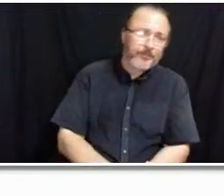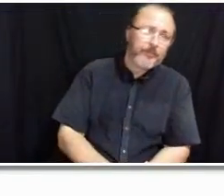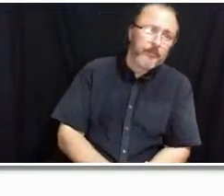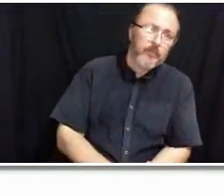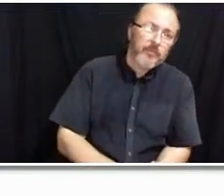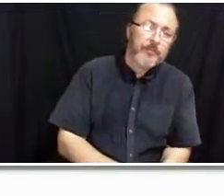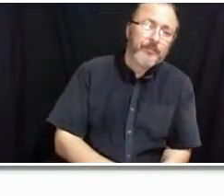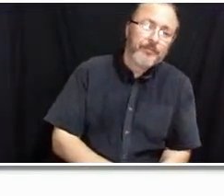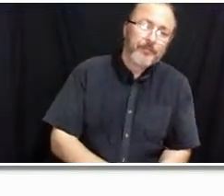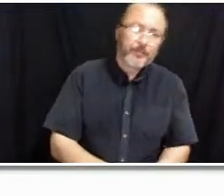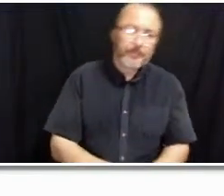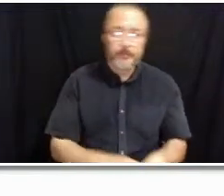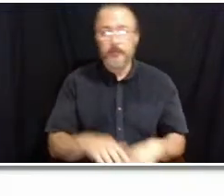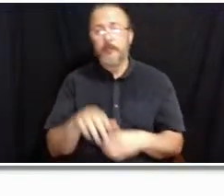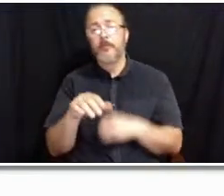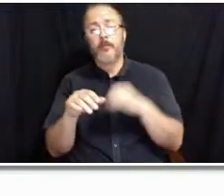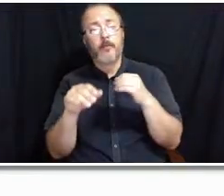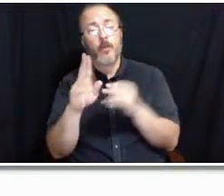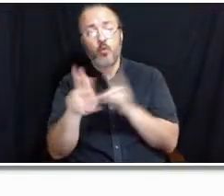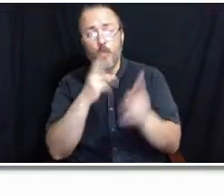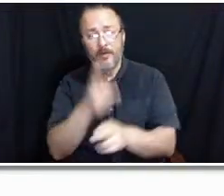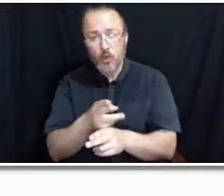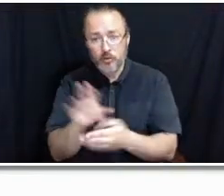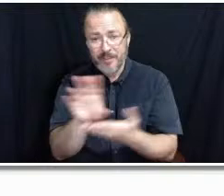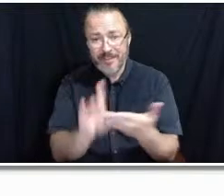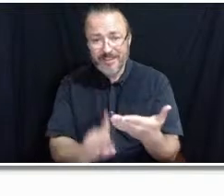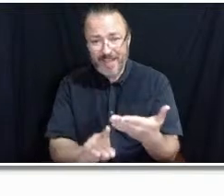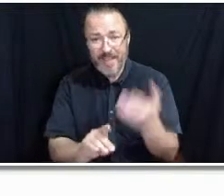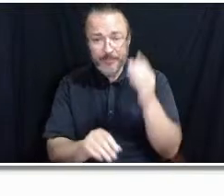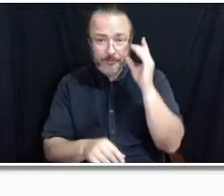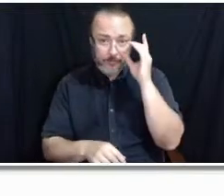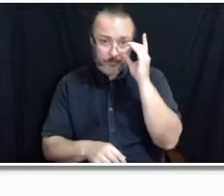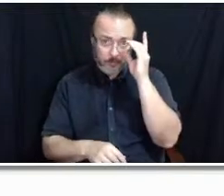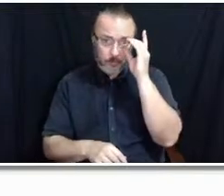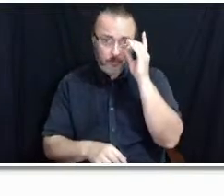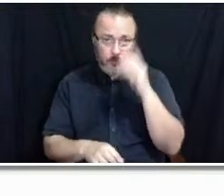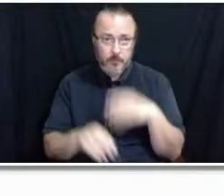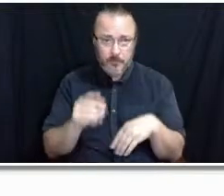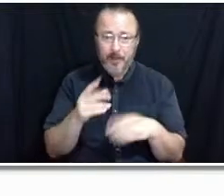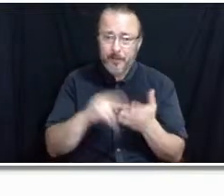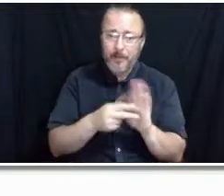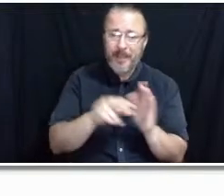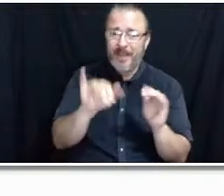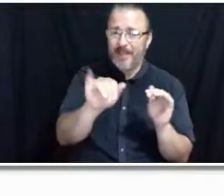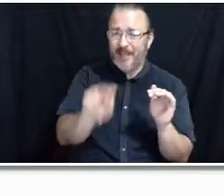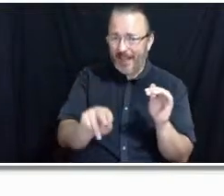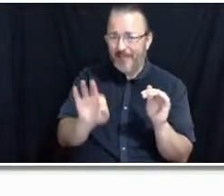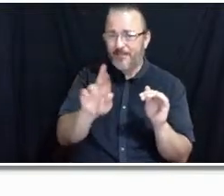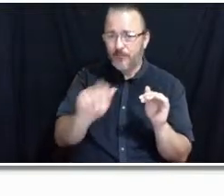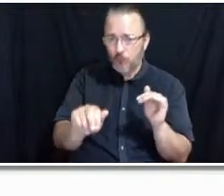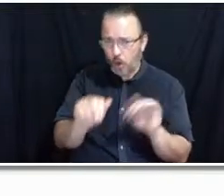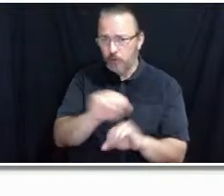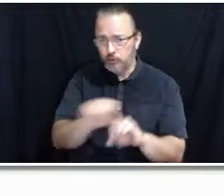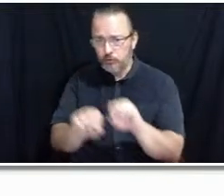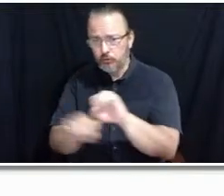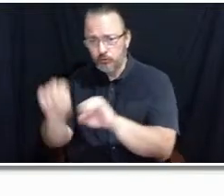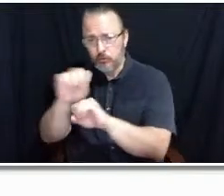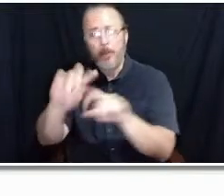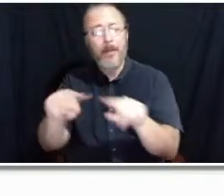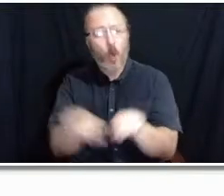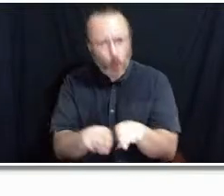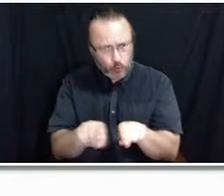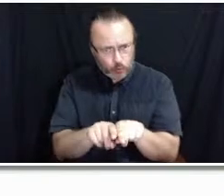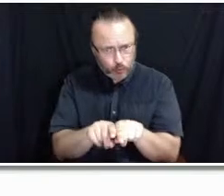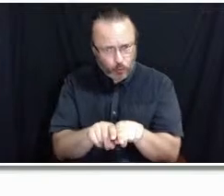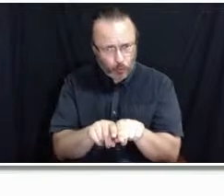l'inclusion. La conception universelle, qui généralement est associée aux infrastructures, mais la conception universelle est